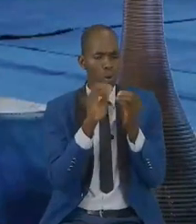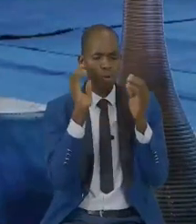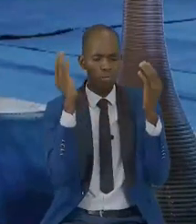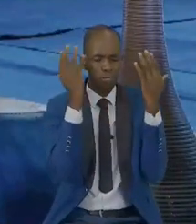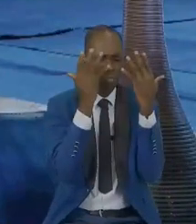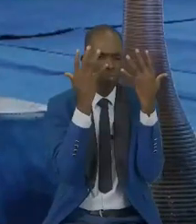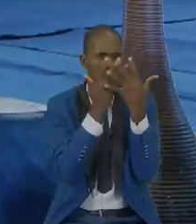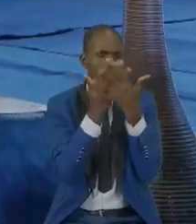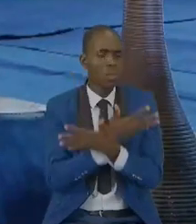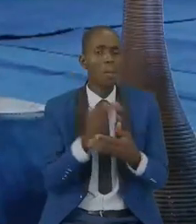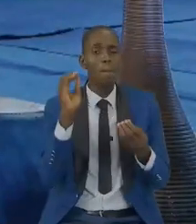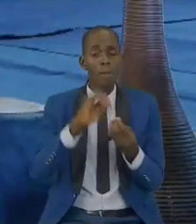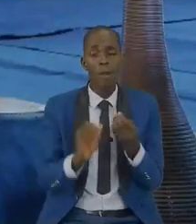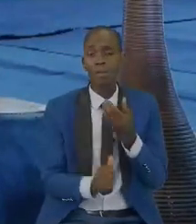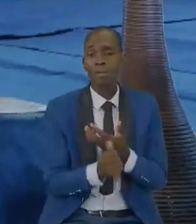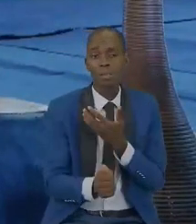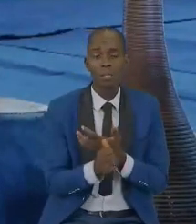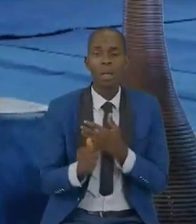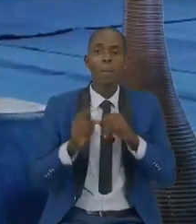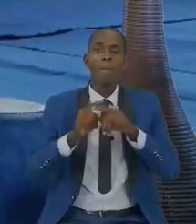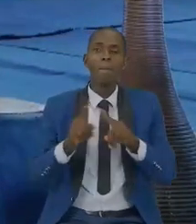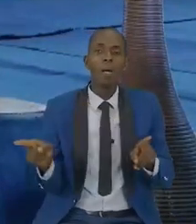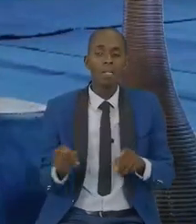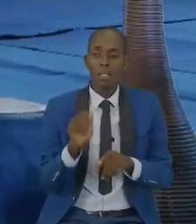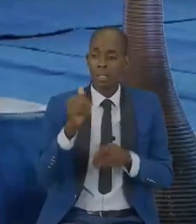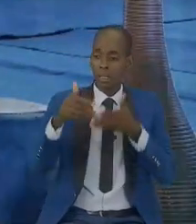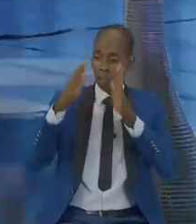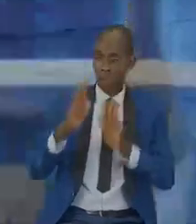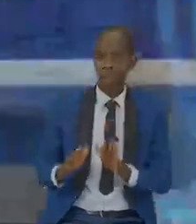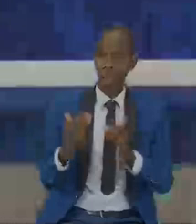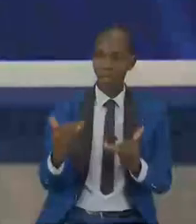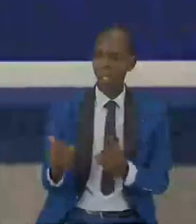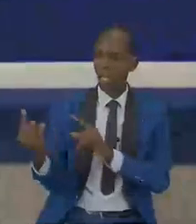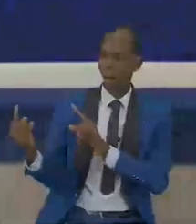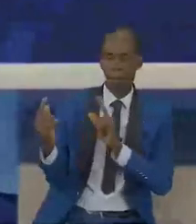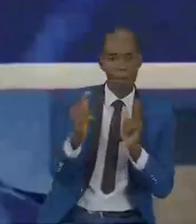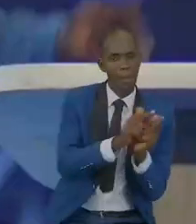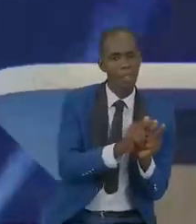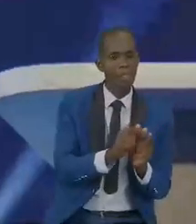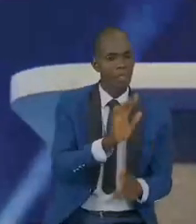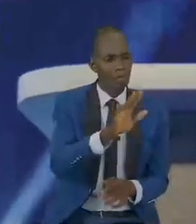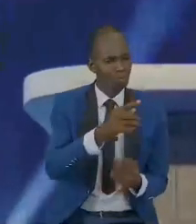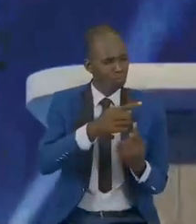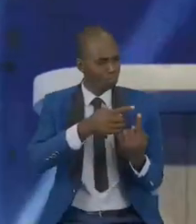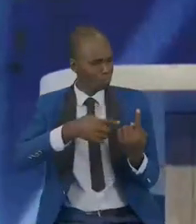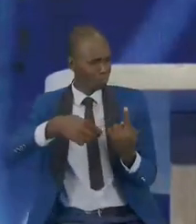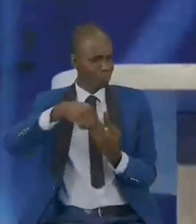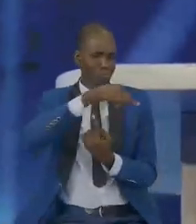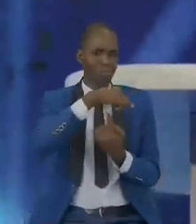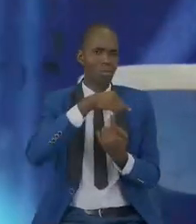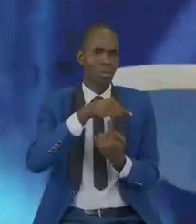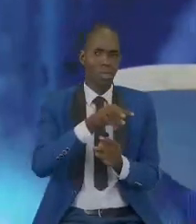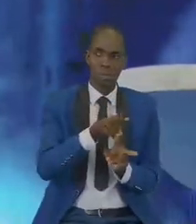voie, ce chemin devient plus ténébreux et plus dangereux. Mais un guide est venu et